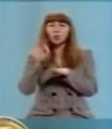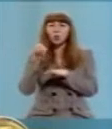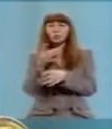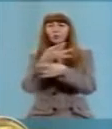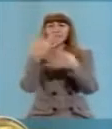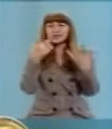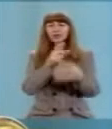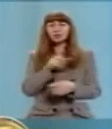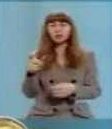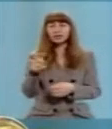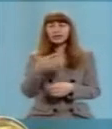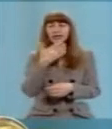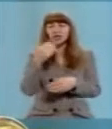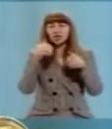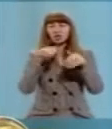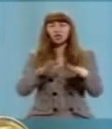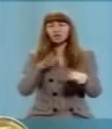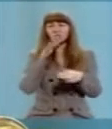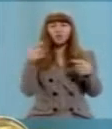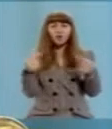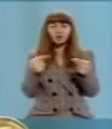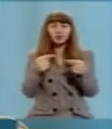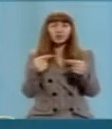оны қауіпті екенін деп байбалам салып,